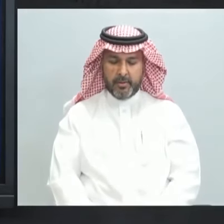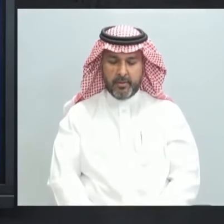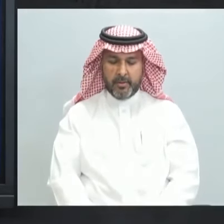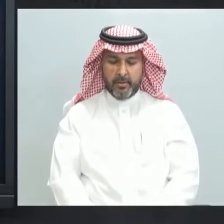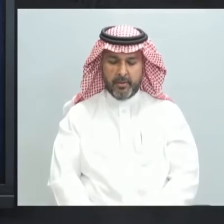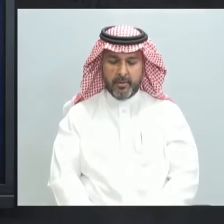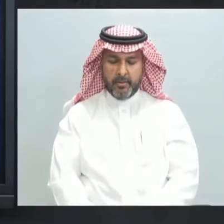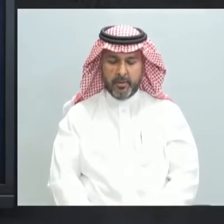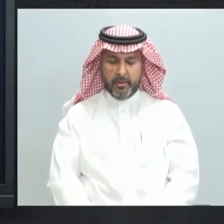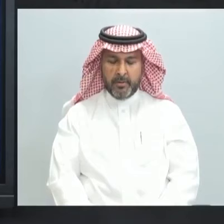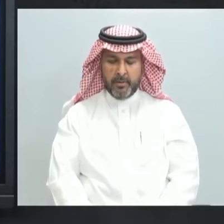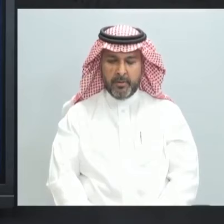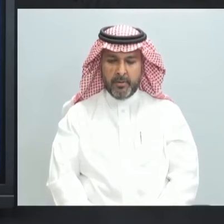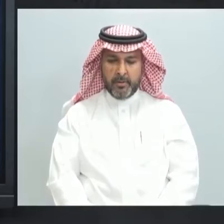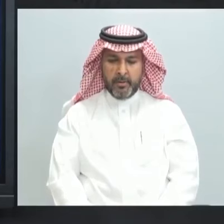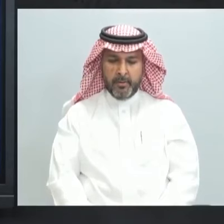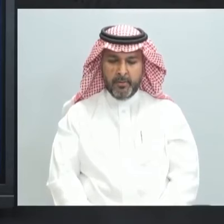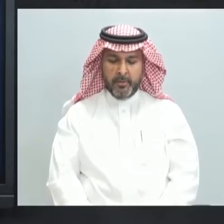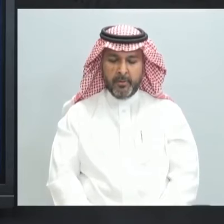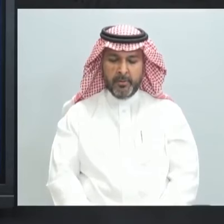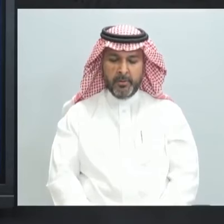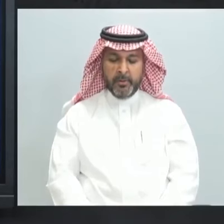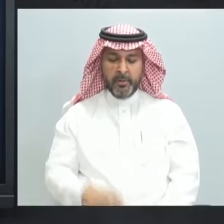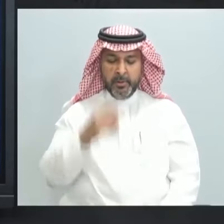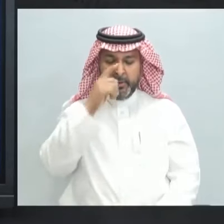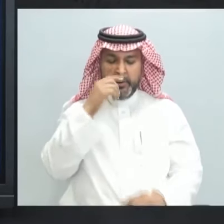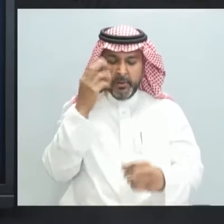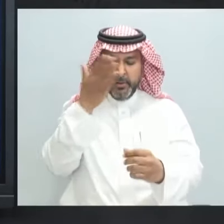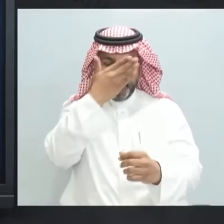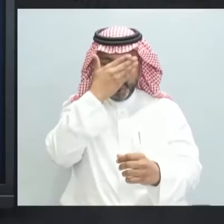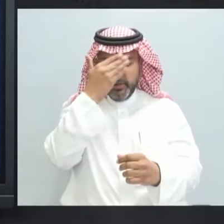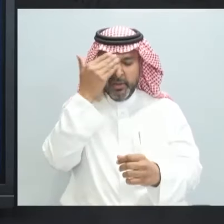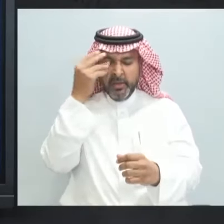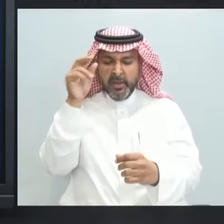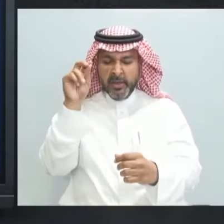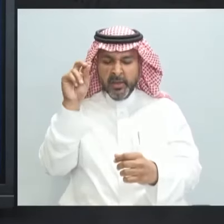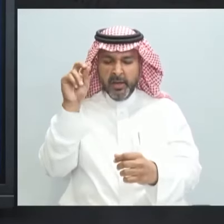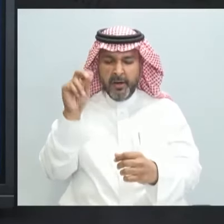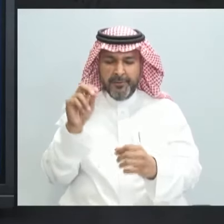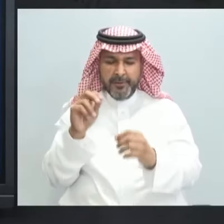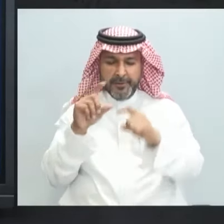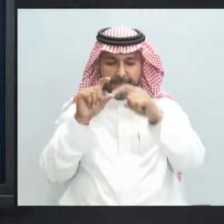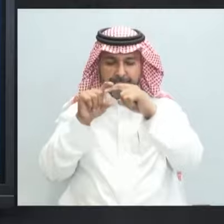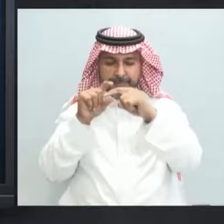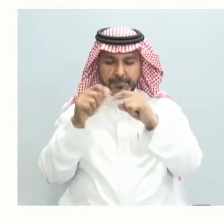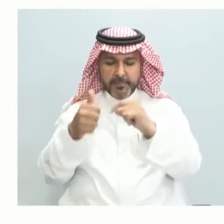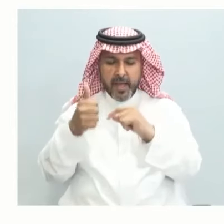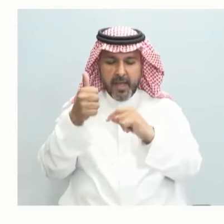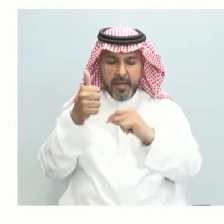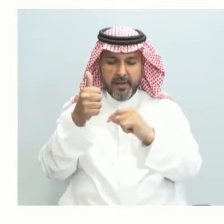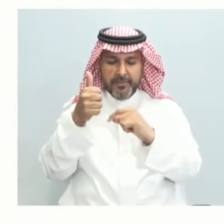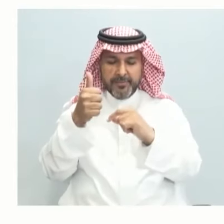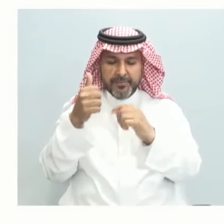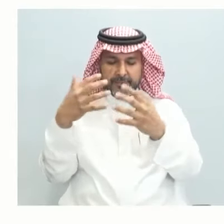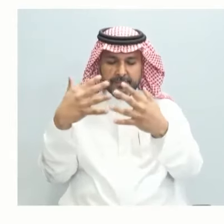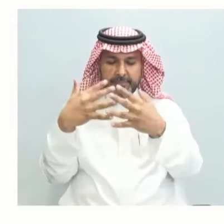هي عباره عن عاملين احدهما قاف ميم الف الاخر هو ما سيتبقى لدي بعد استخراج القاسم المشترك الاكبر